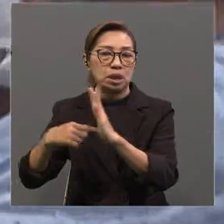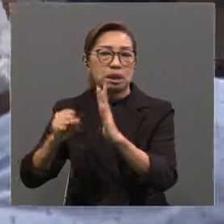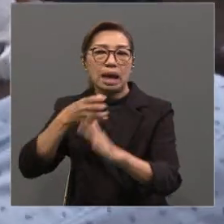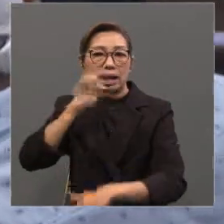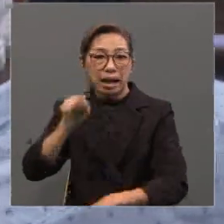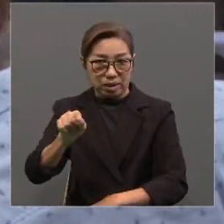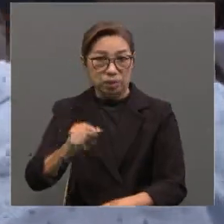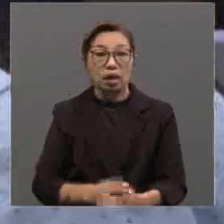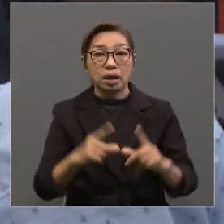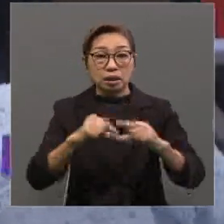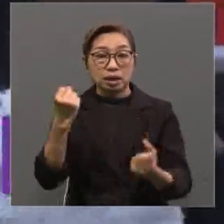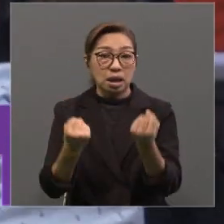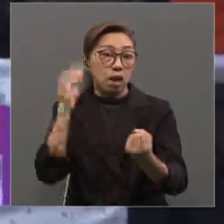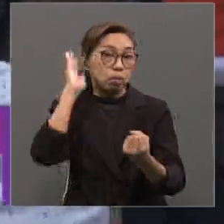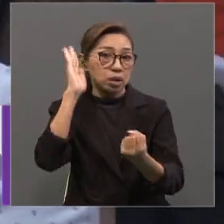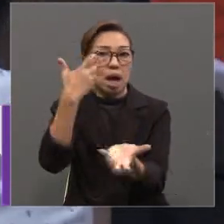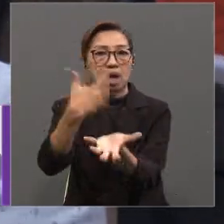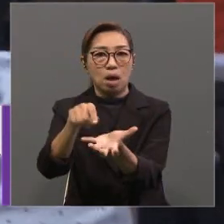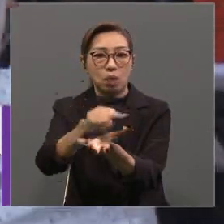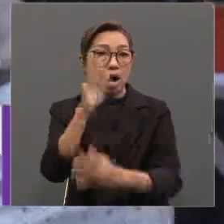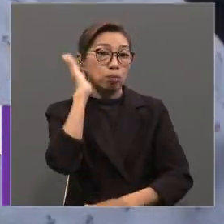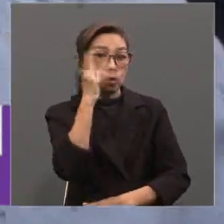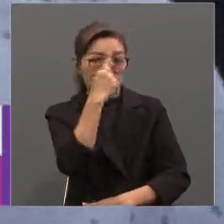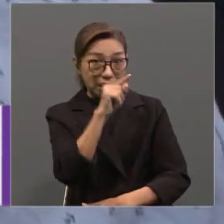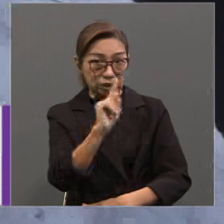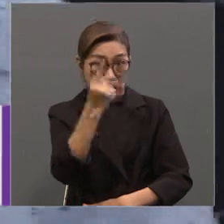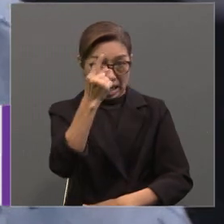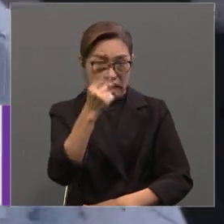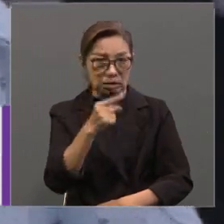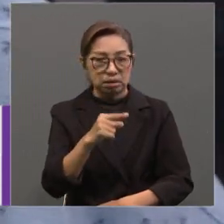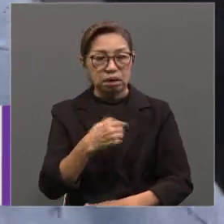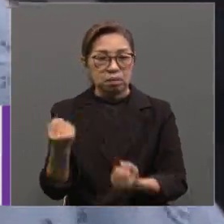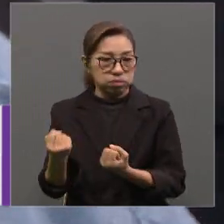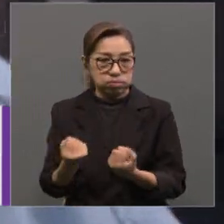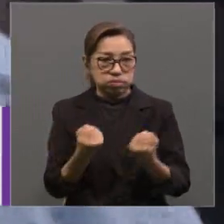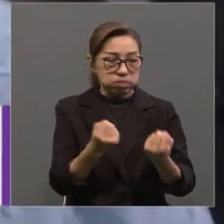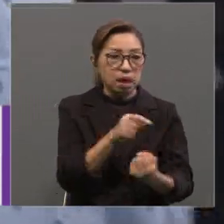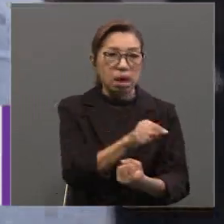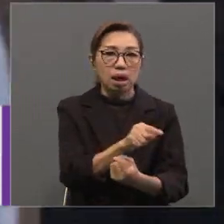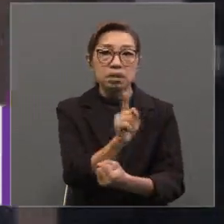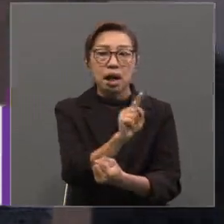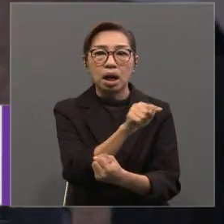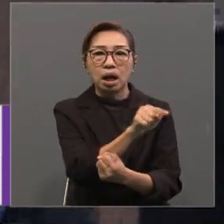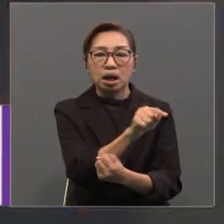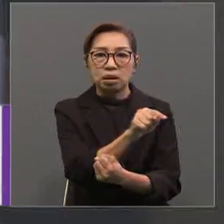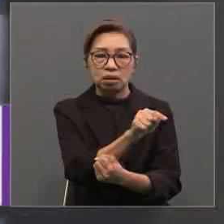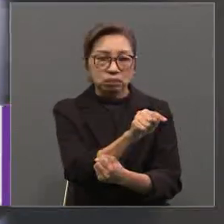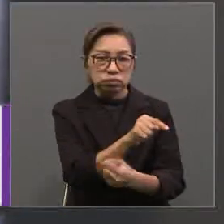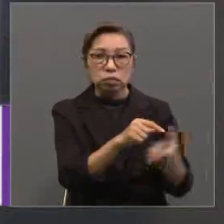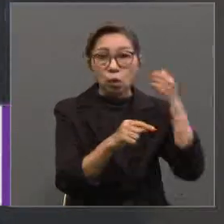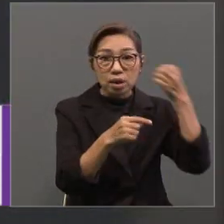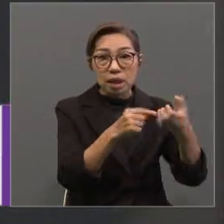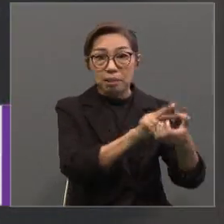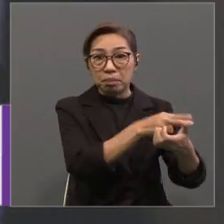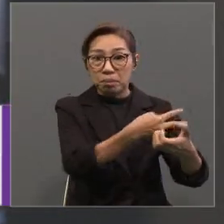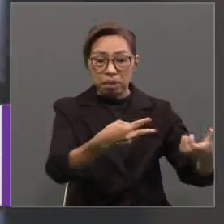คนขับแท็กซี่นะคะก็เล่าว่าผู้ก่อเหตุเนี่ยเขามาเรียกใช้บริการค่ะโดยเขาใช้แอปพลิเคชันแปลภาษาว่าอยากไป